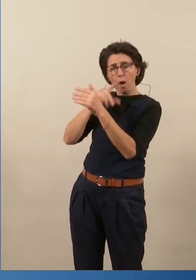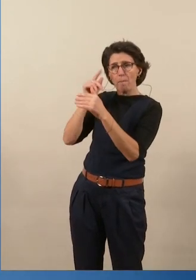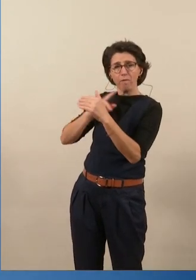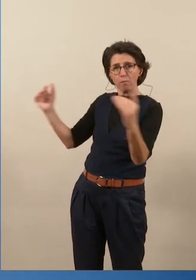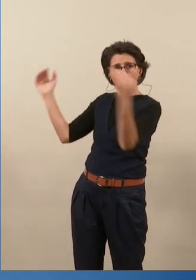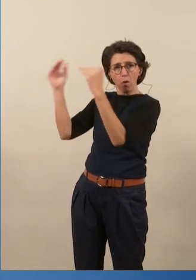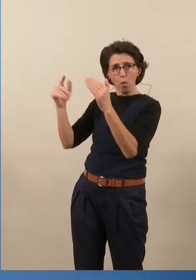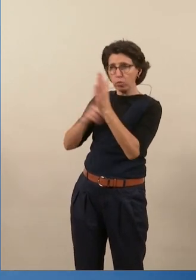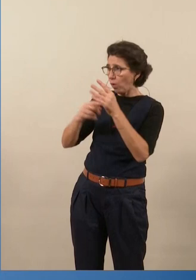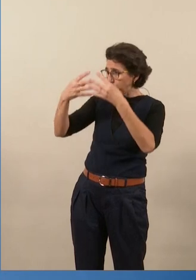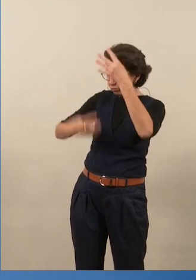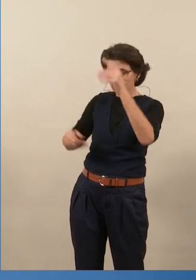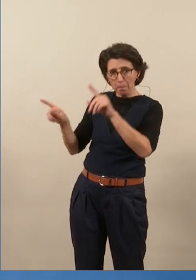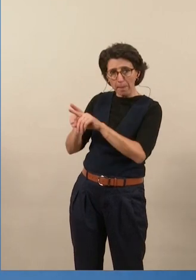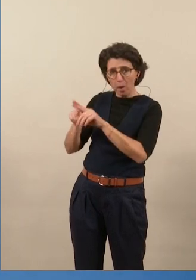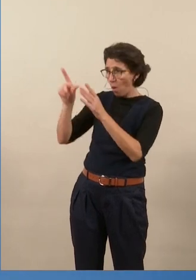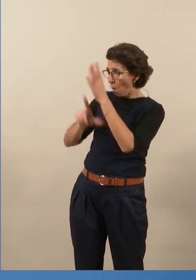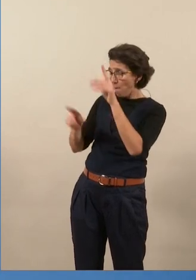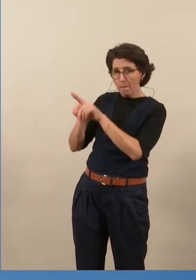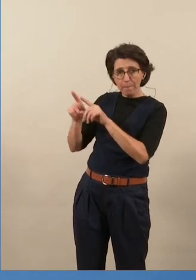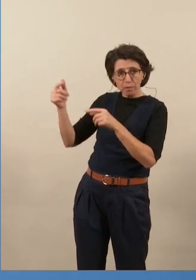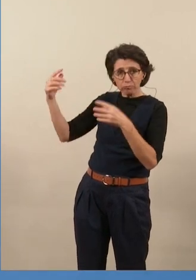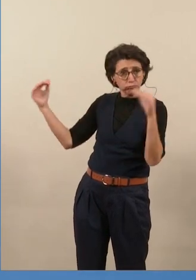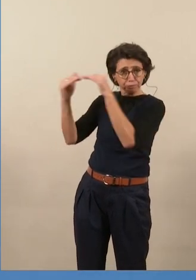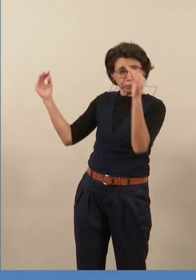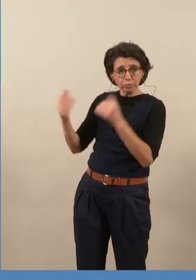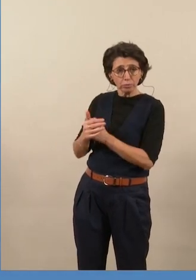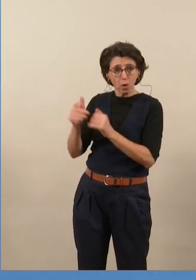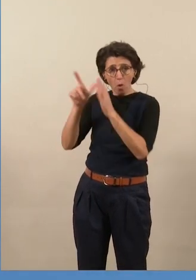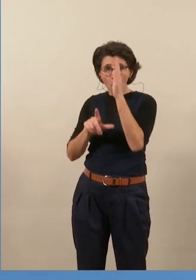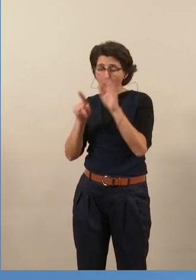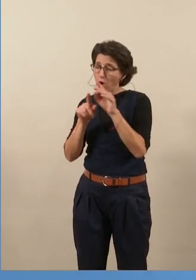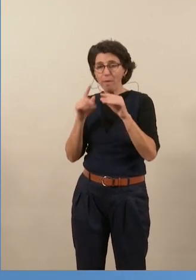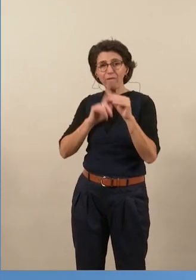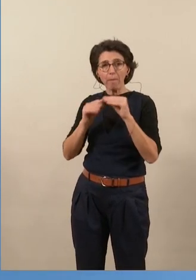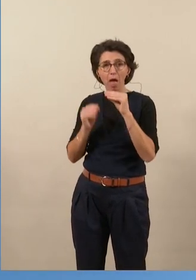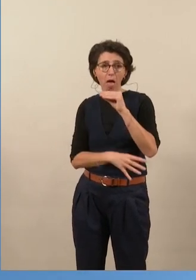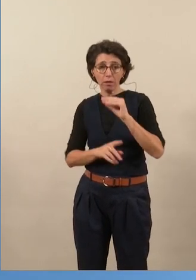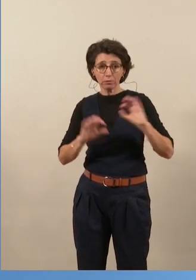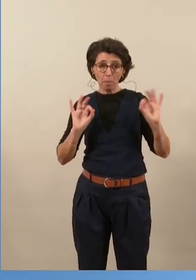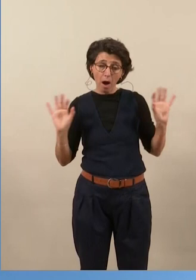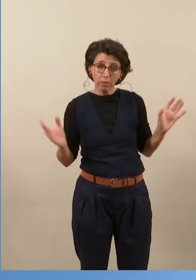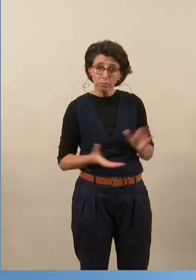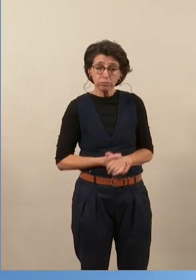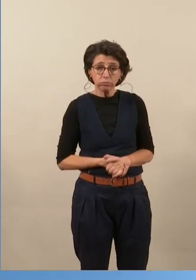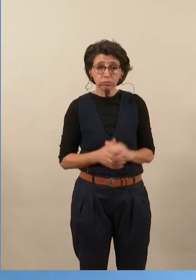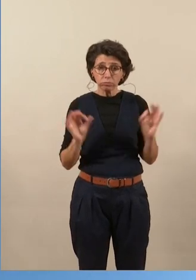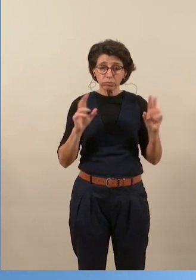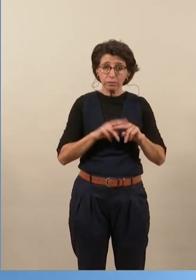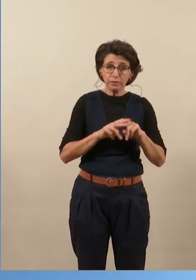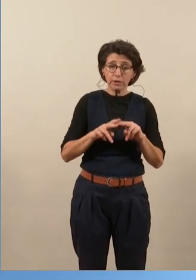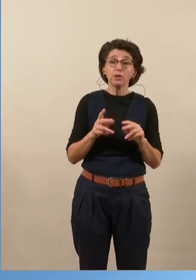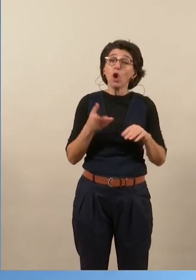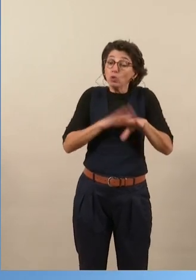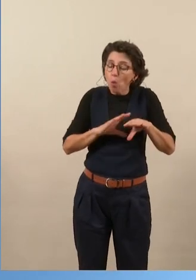droits nous sommes régis par les mêmes lois aucune loi n'exclut les femmes dans quelque domaine que ce soit ce sont dans les